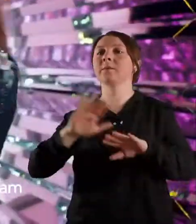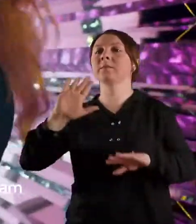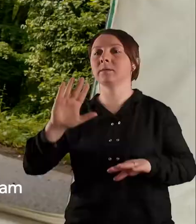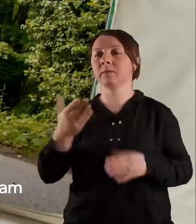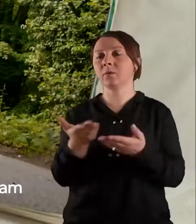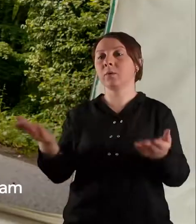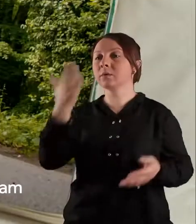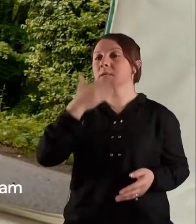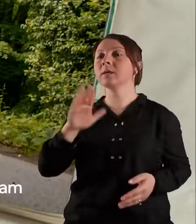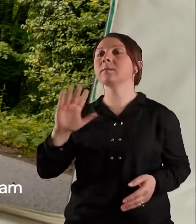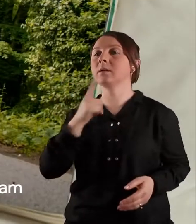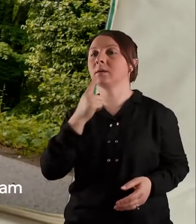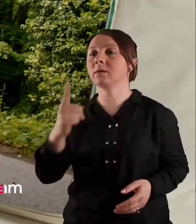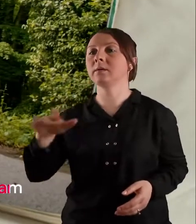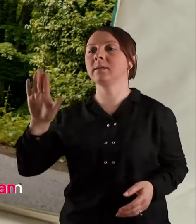vurarak